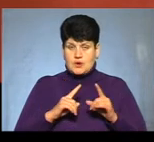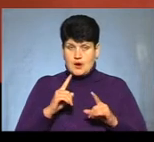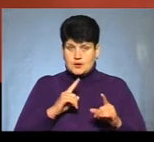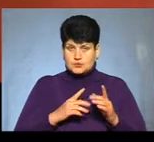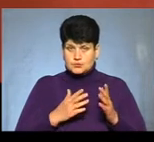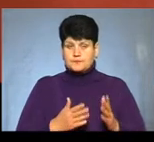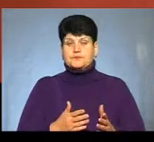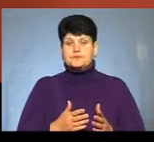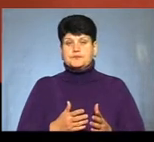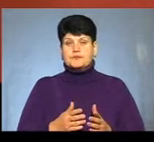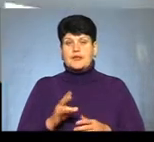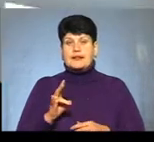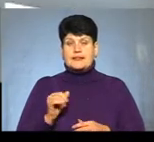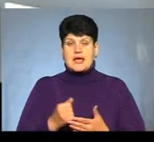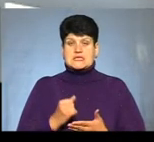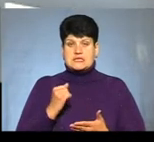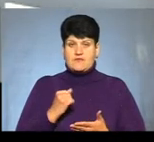є комунальна установа обласної ради,